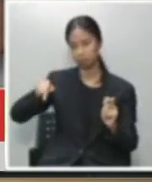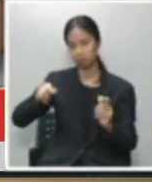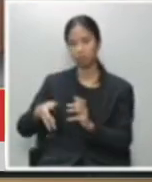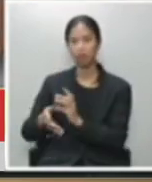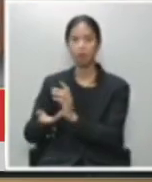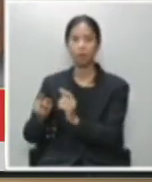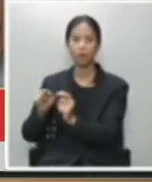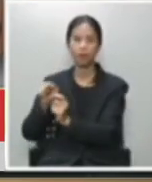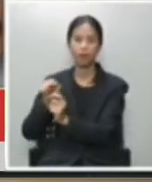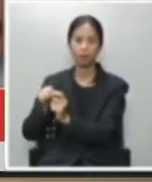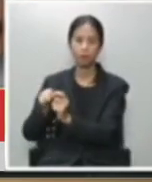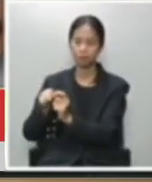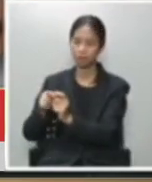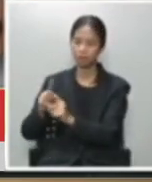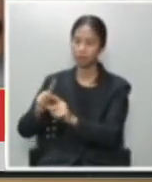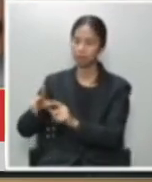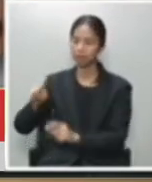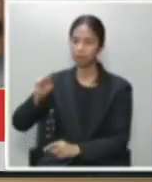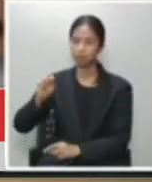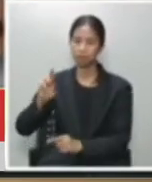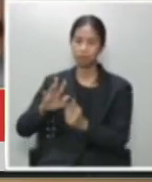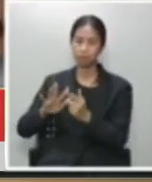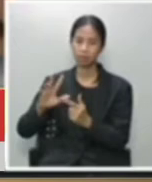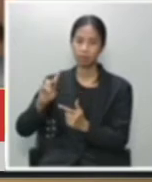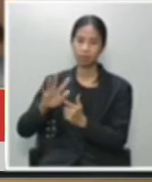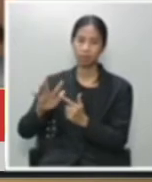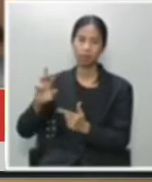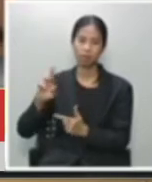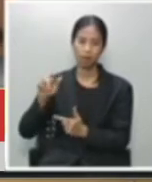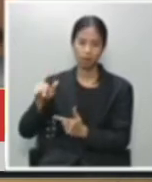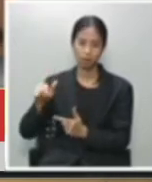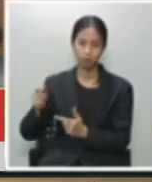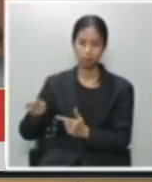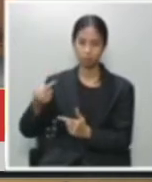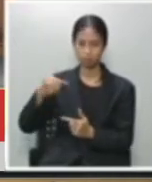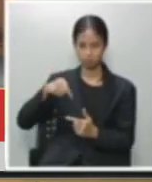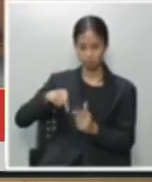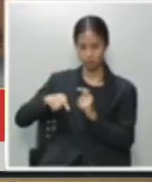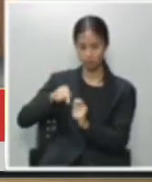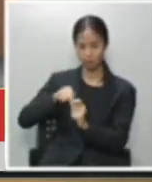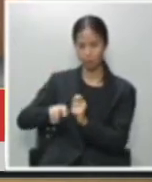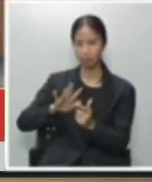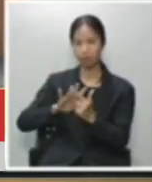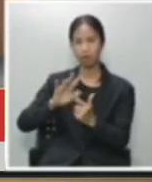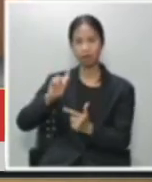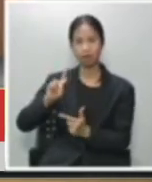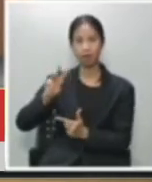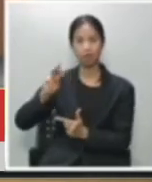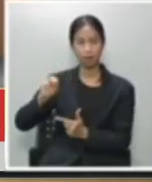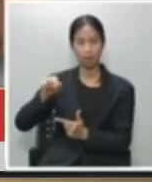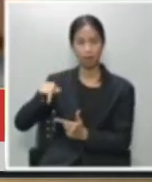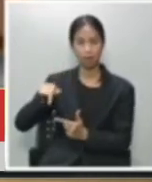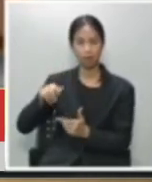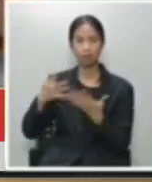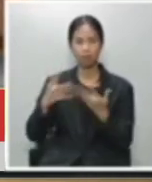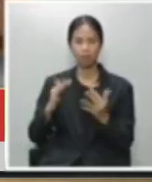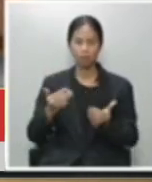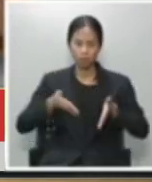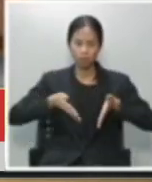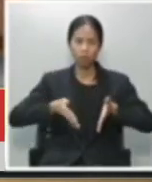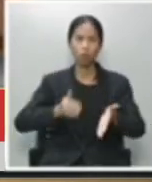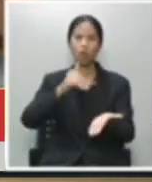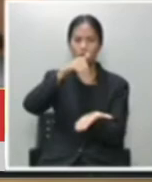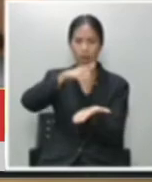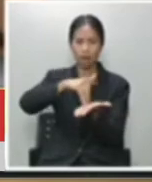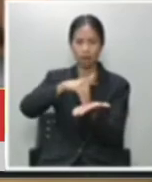กผ่านอำเภอตะการพืชผลผ่านอำเภอกุดข้าวปุ้นถึงอำเภอเขมราชซึ่งเป็นถนนสายหลักมีพี่น้องประชา